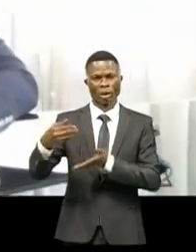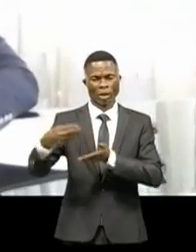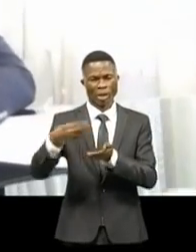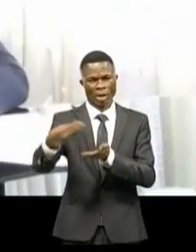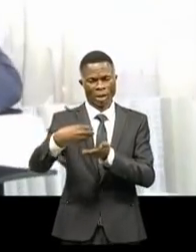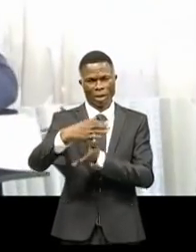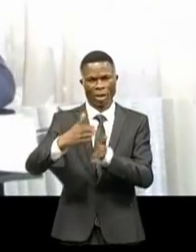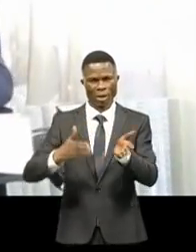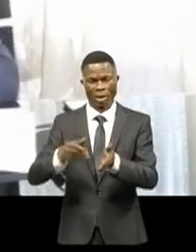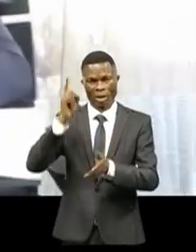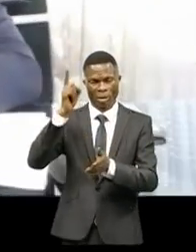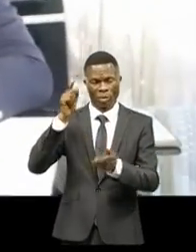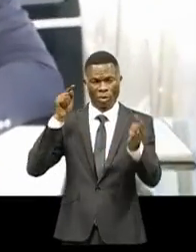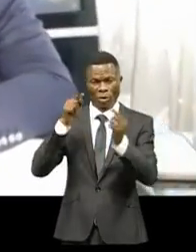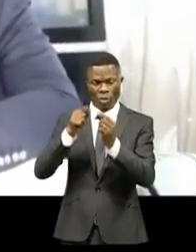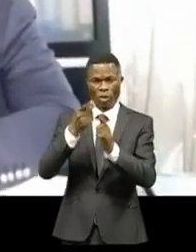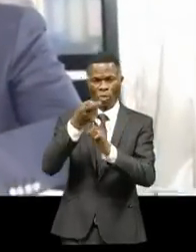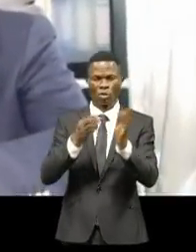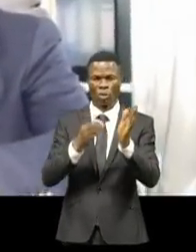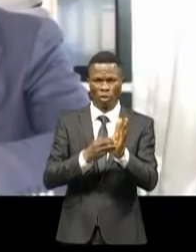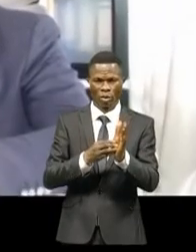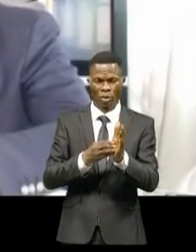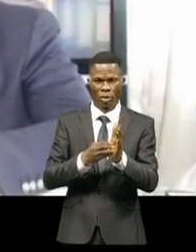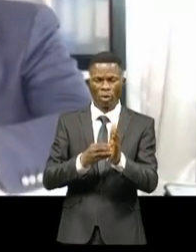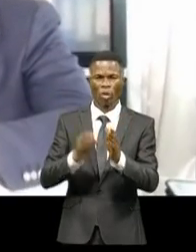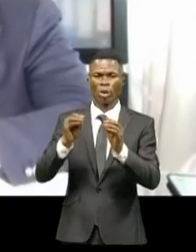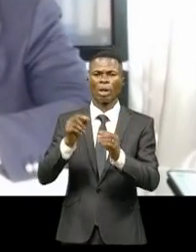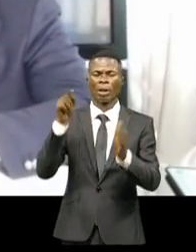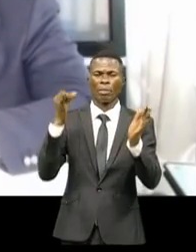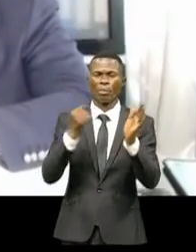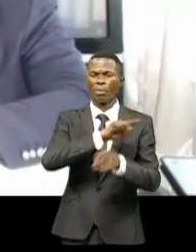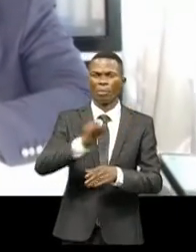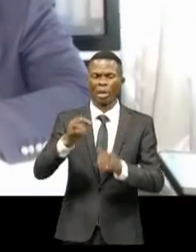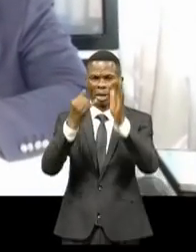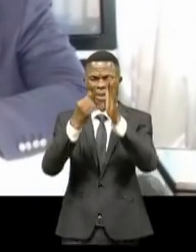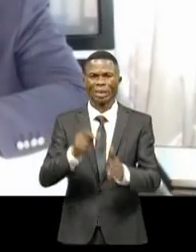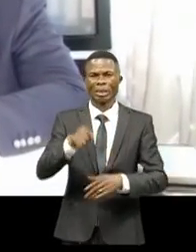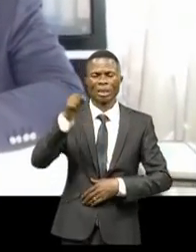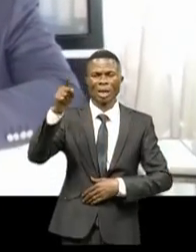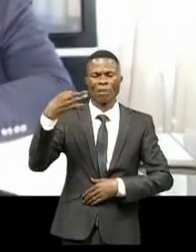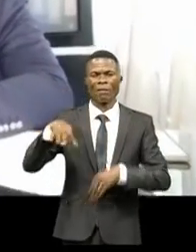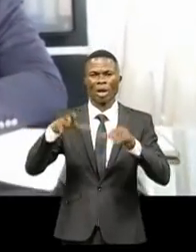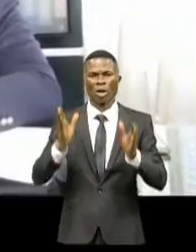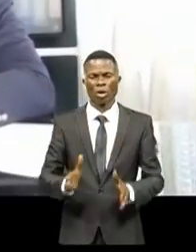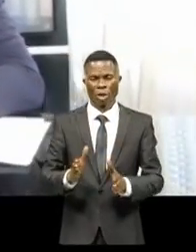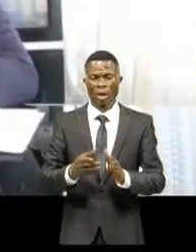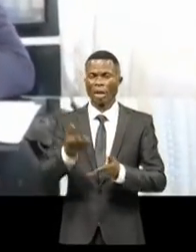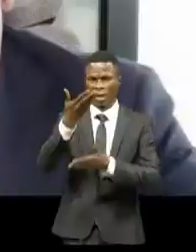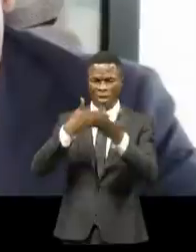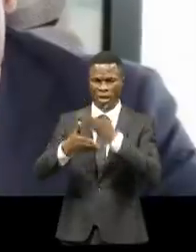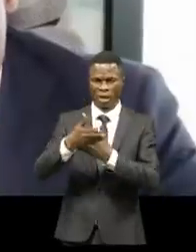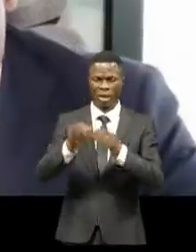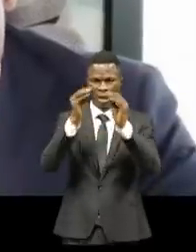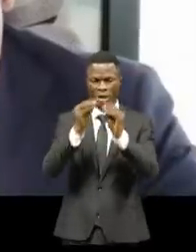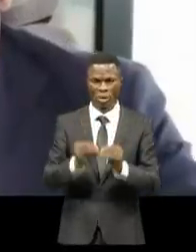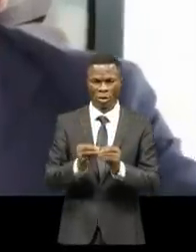collectées du 1er au 30 septembre dernier ont été de l'ordre de 1 069 milliards de francs congolais, ce qui représente un